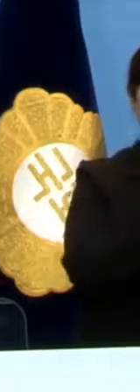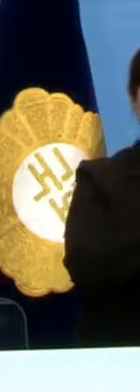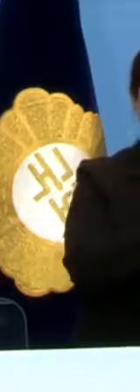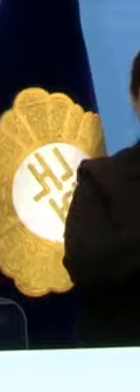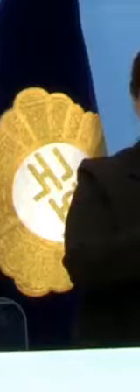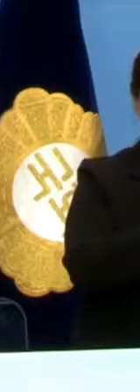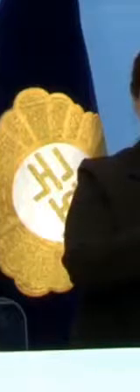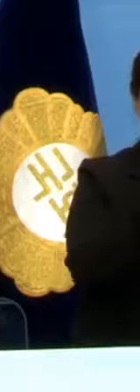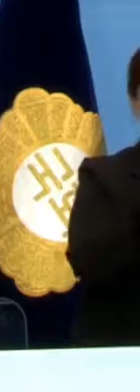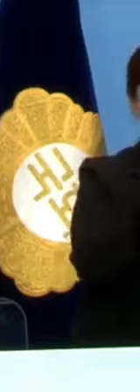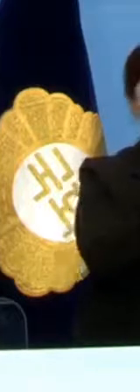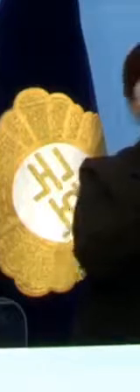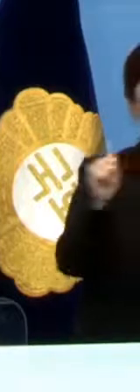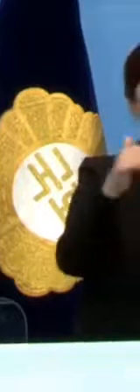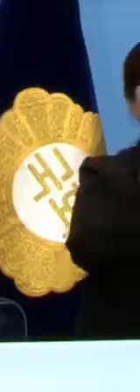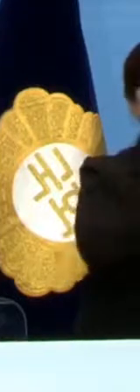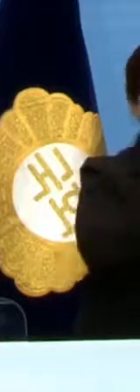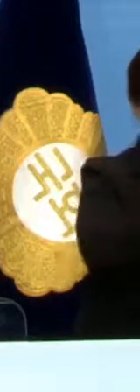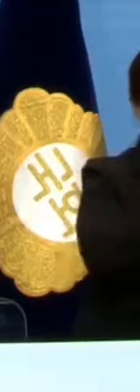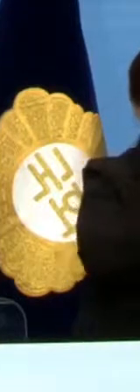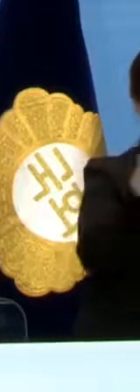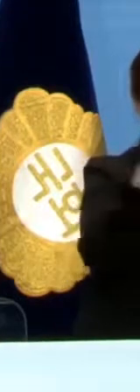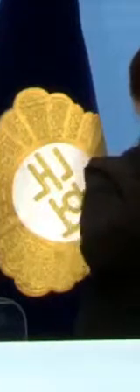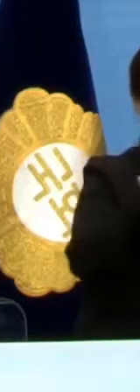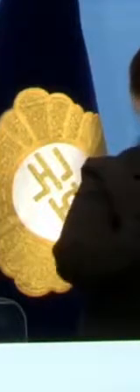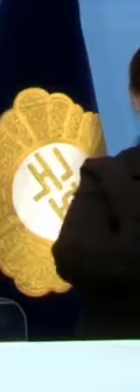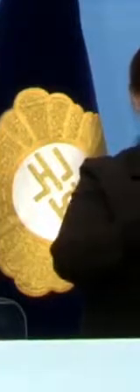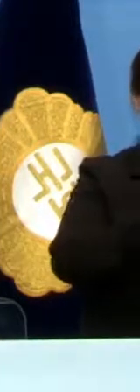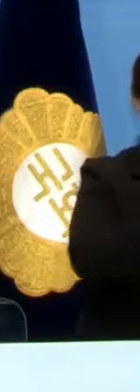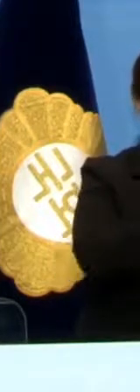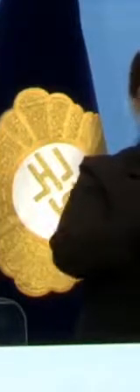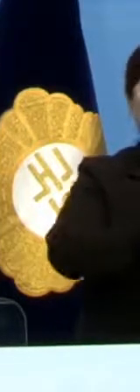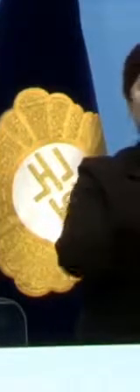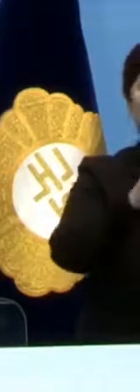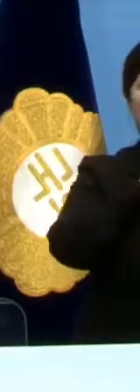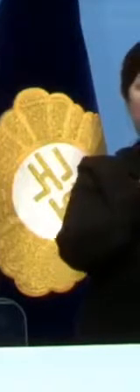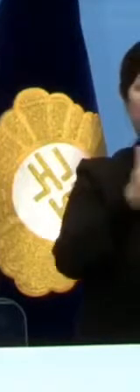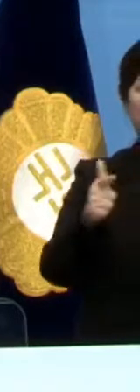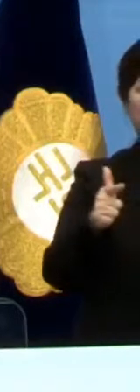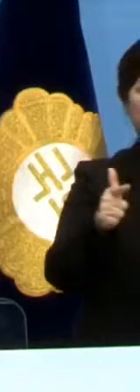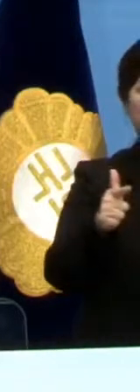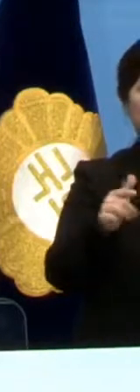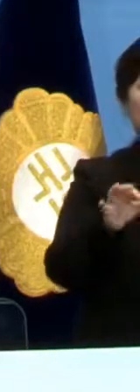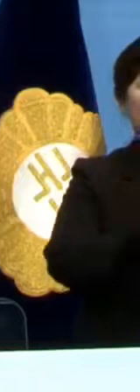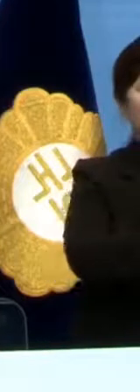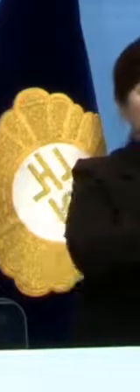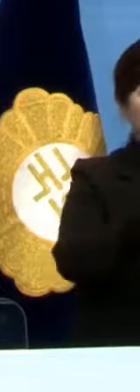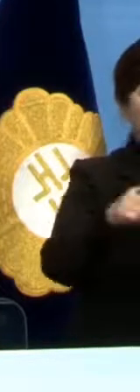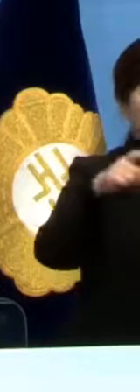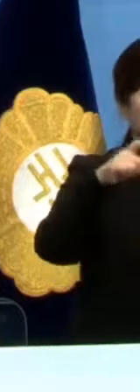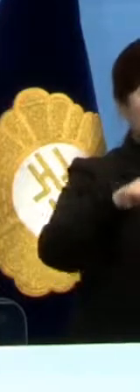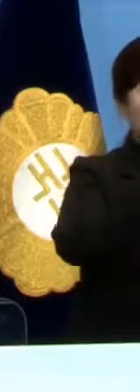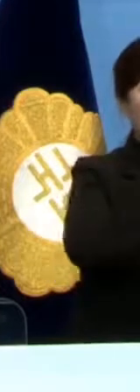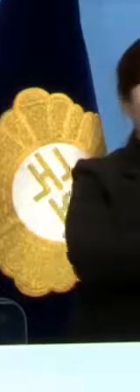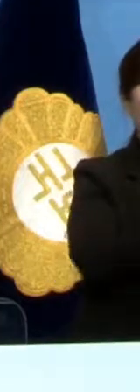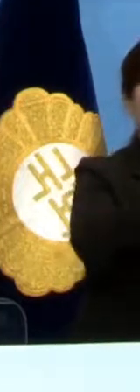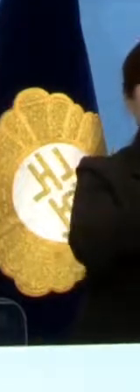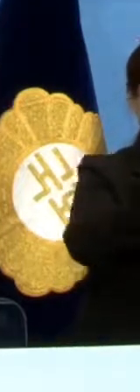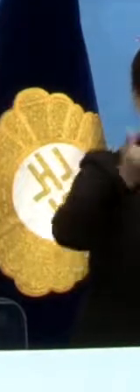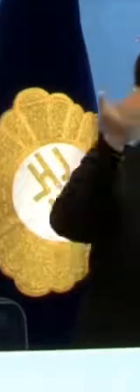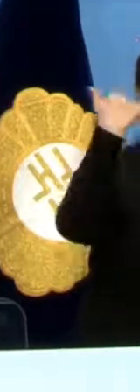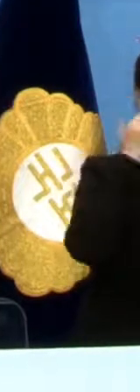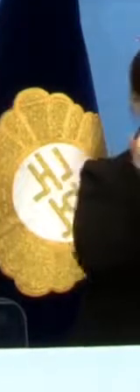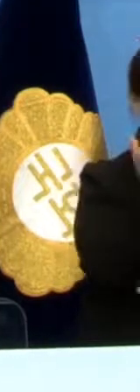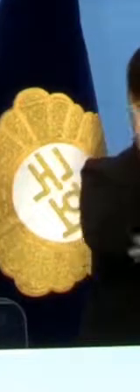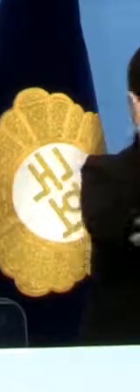상당히 인구 측면에서나 경제 활력 면에서나 경제 규모에 있어서 옛날의 영광을